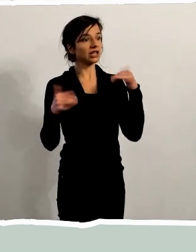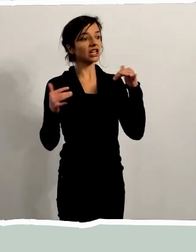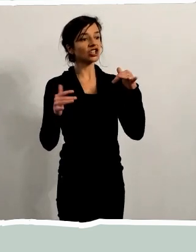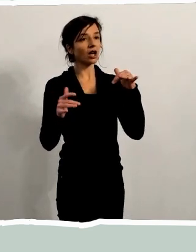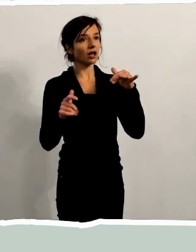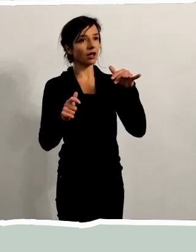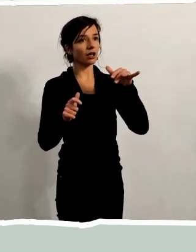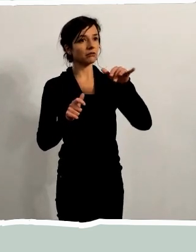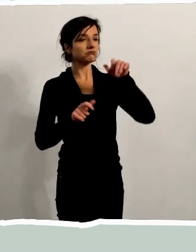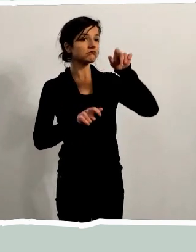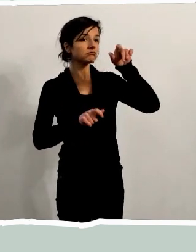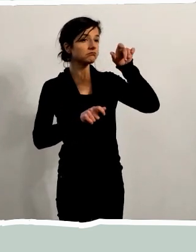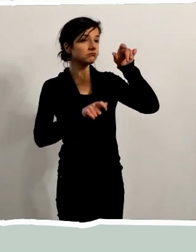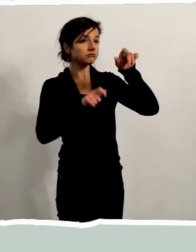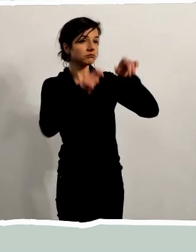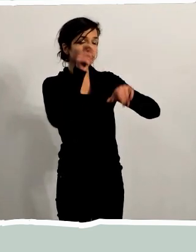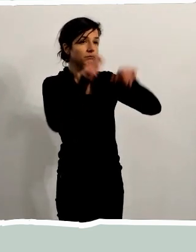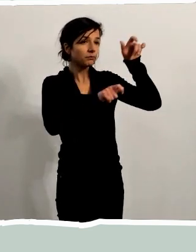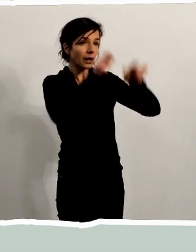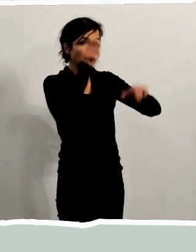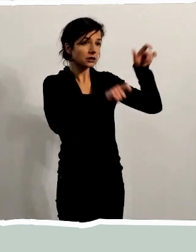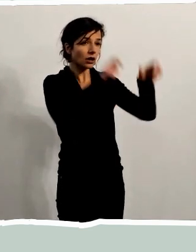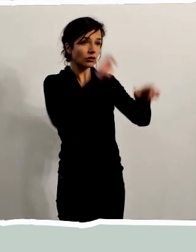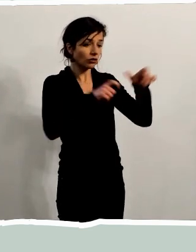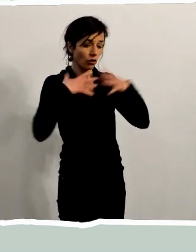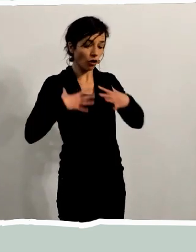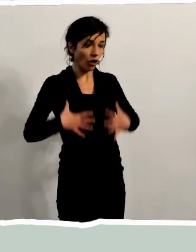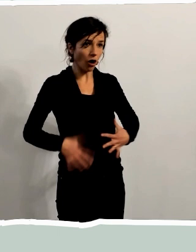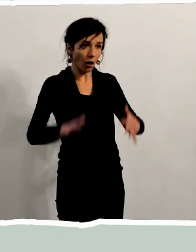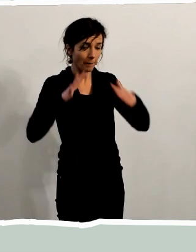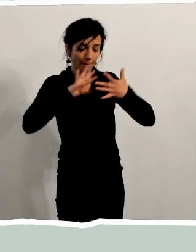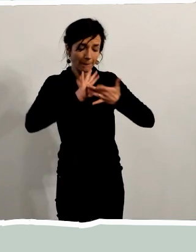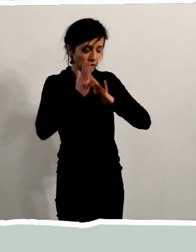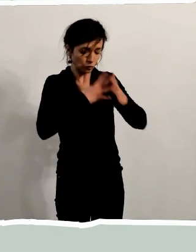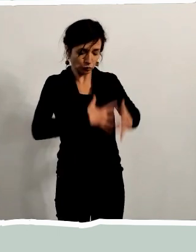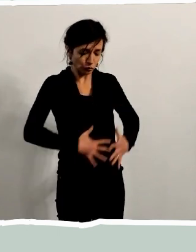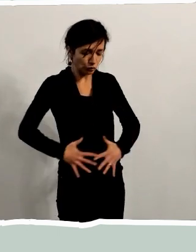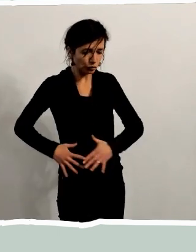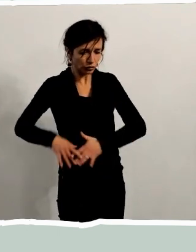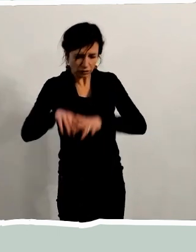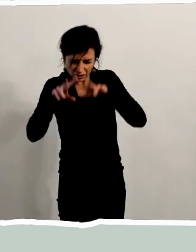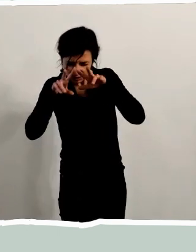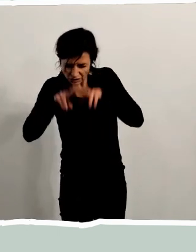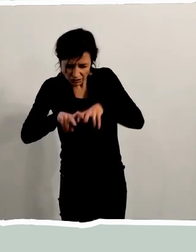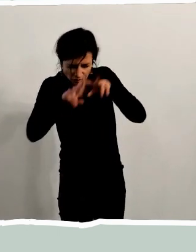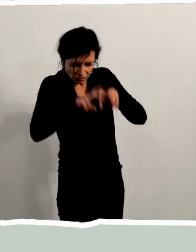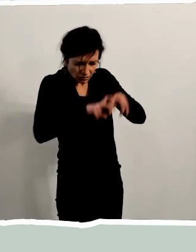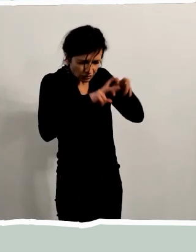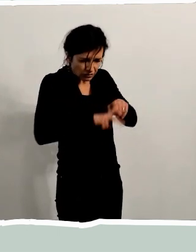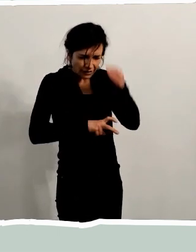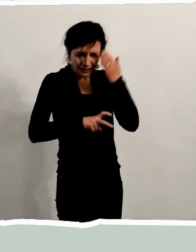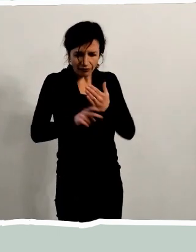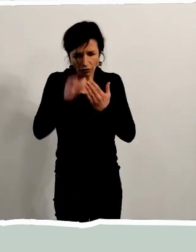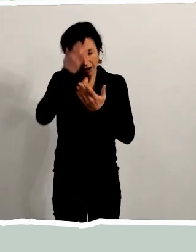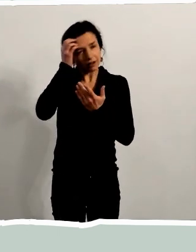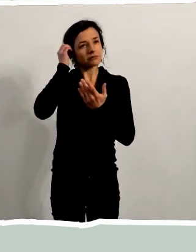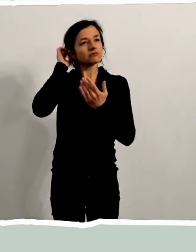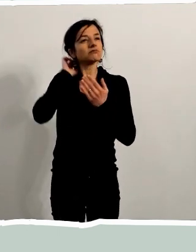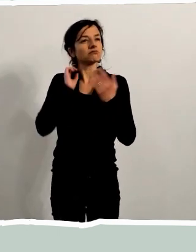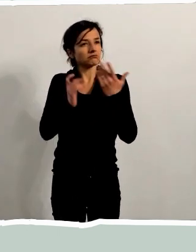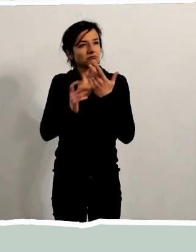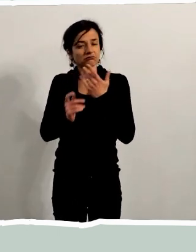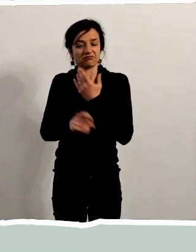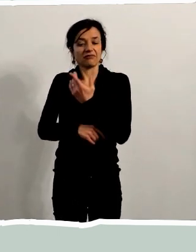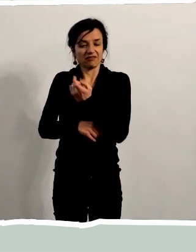molécules pratiquement dans tous les compartiments du corps, dans le cerveau, dans le liquide céphalorachidien.